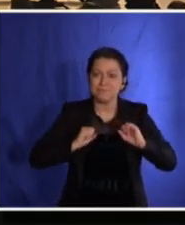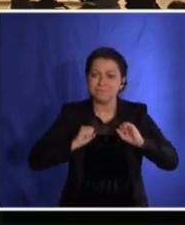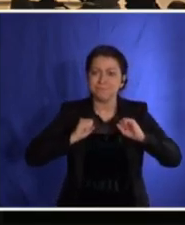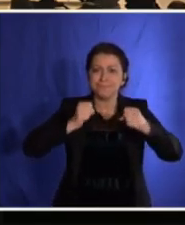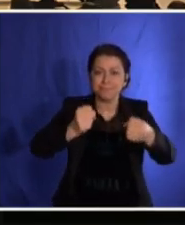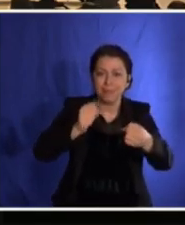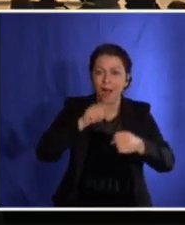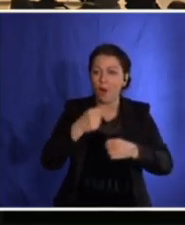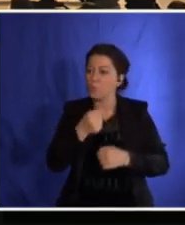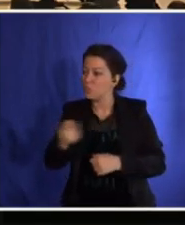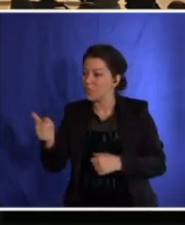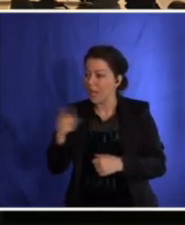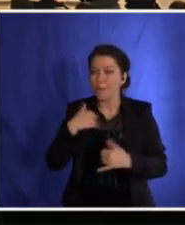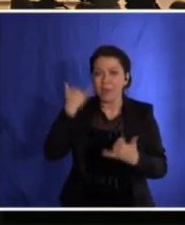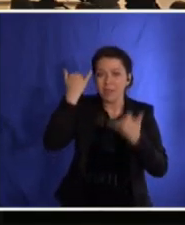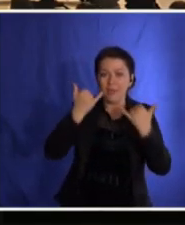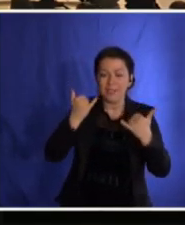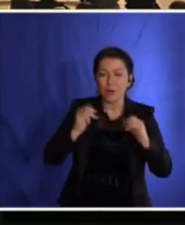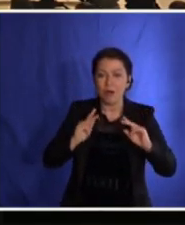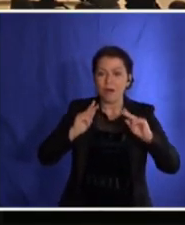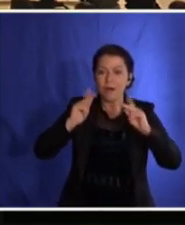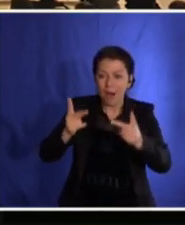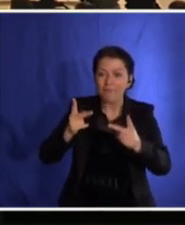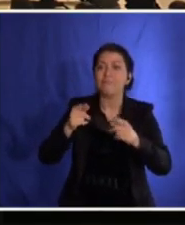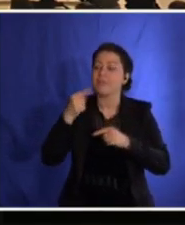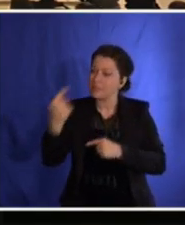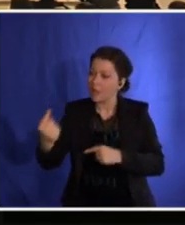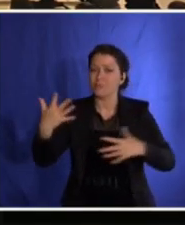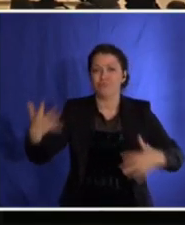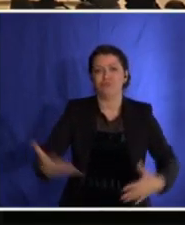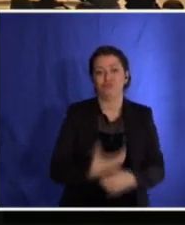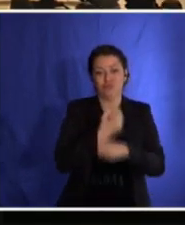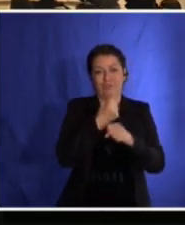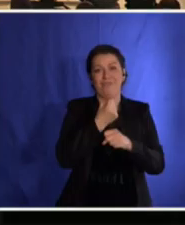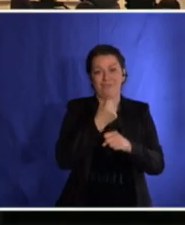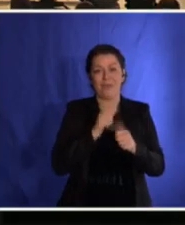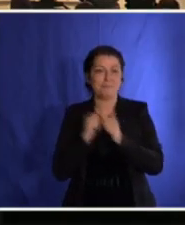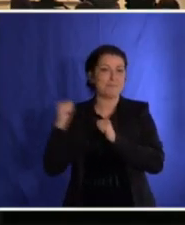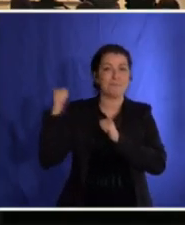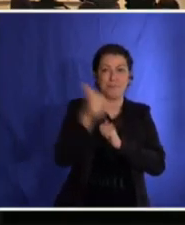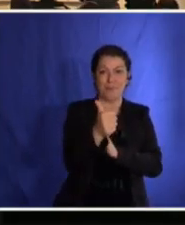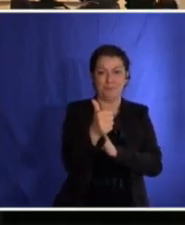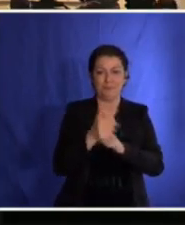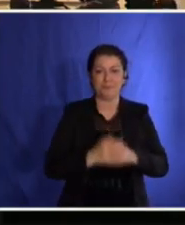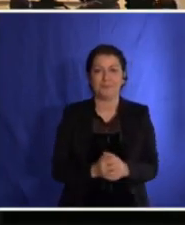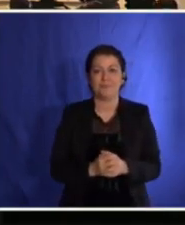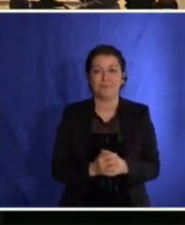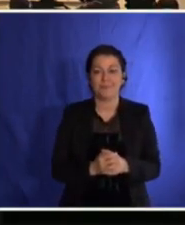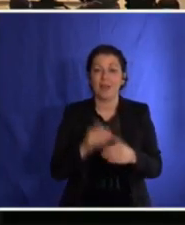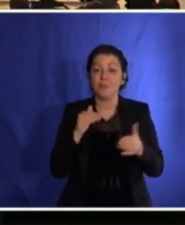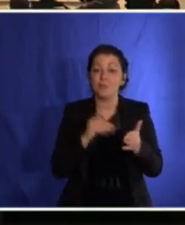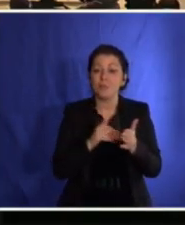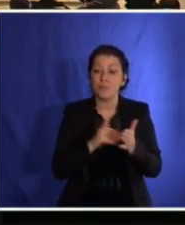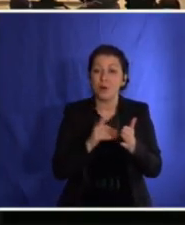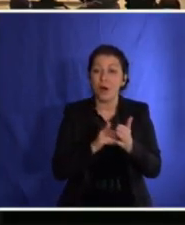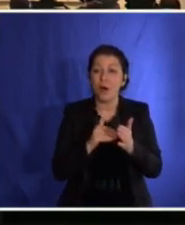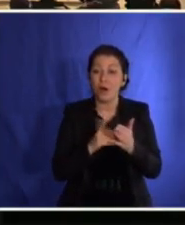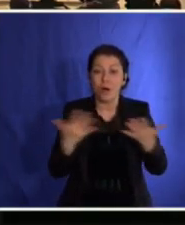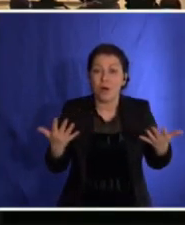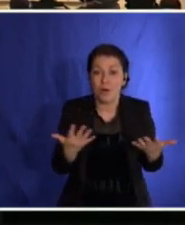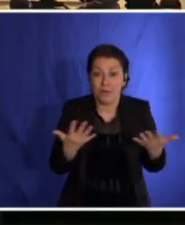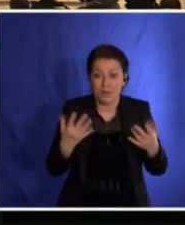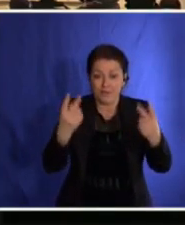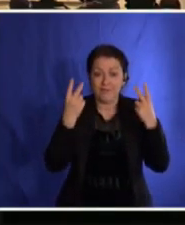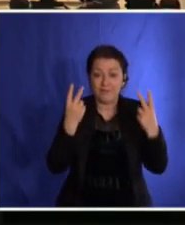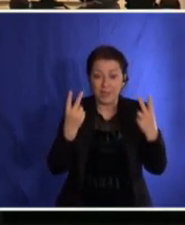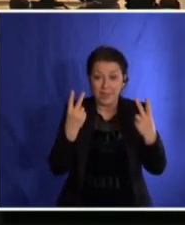ihrer Innovationskraft diesen Vorsprung verschaffen. Wir brauchen aber auch, und das ist ganz wichtig, um all diese Fähigkeiten,